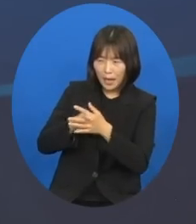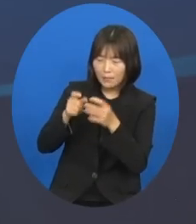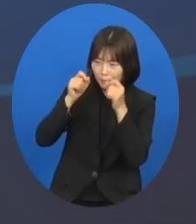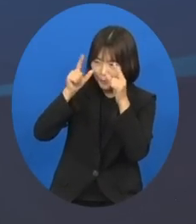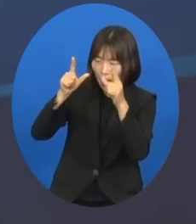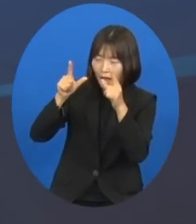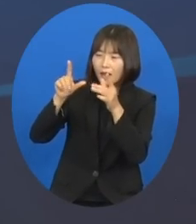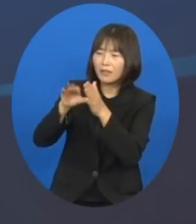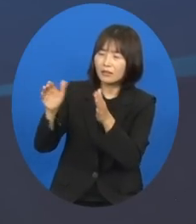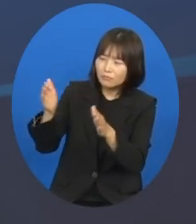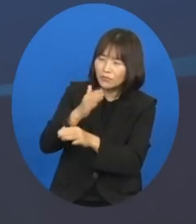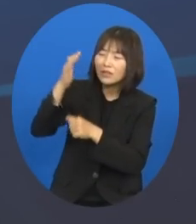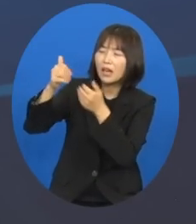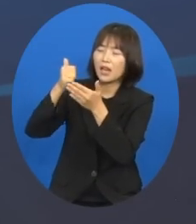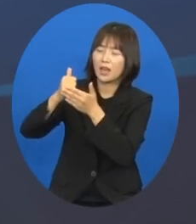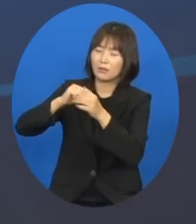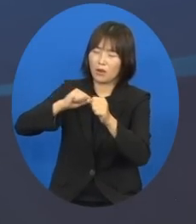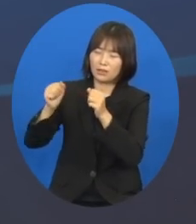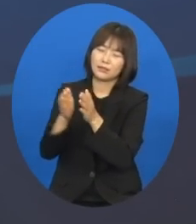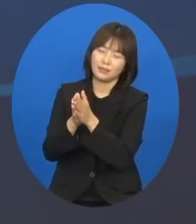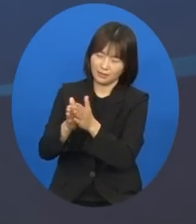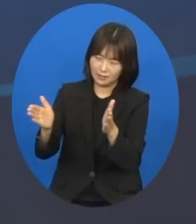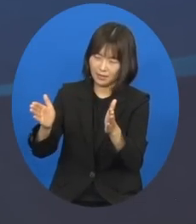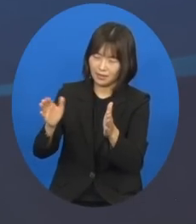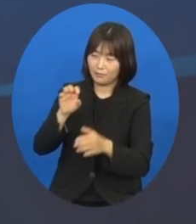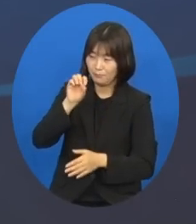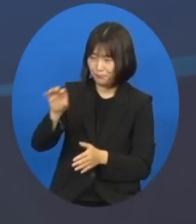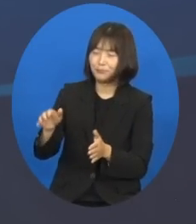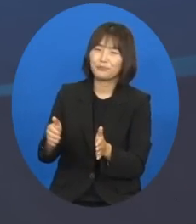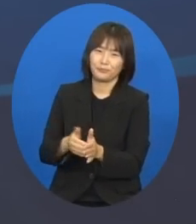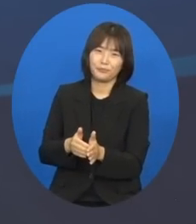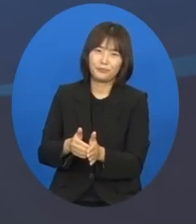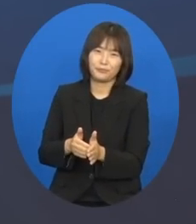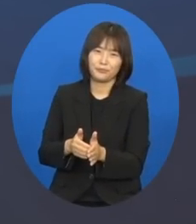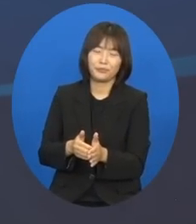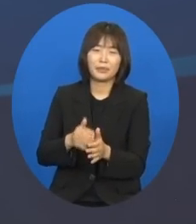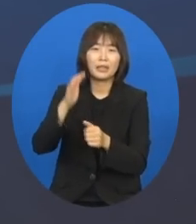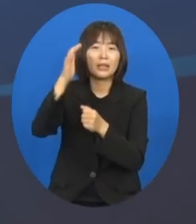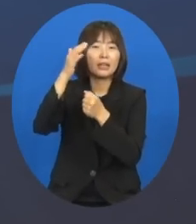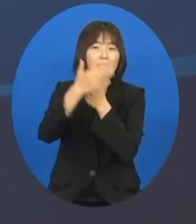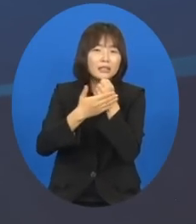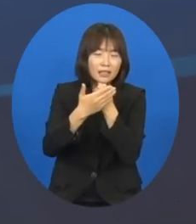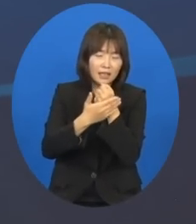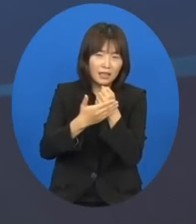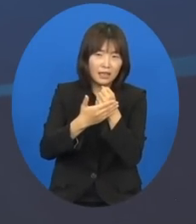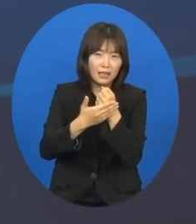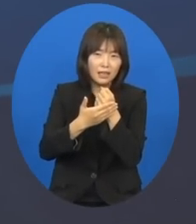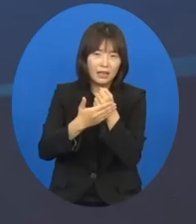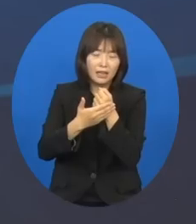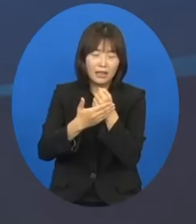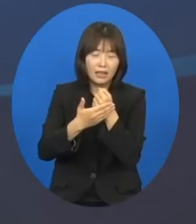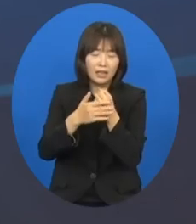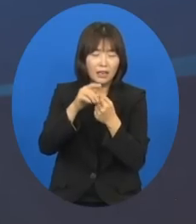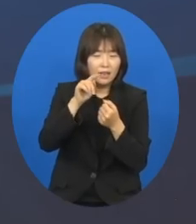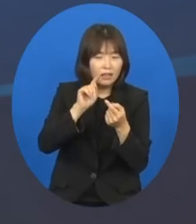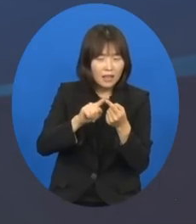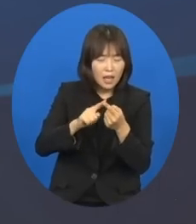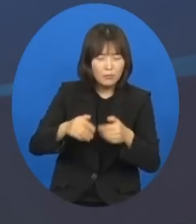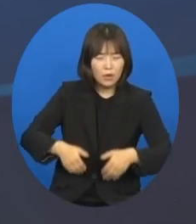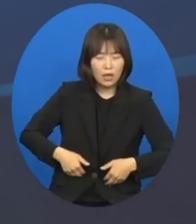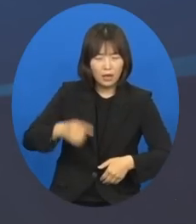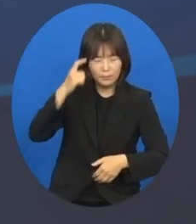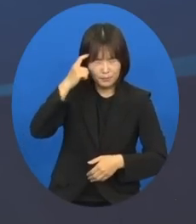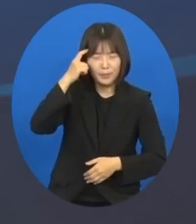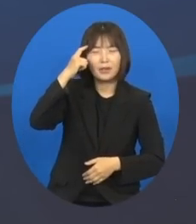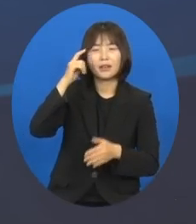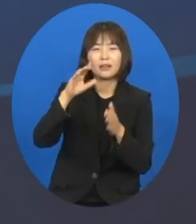하나님의 역사가 시작되는 겁니다 은혜는 은혜가 필요하다라는 것을 인식할 때 내게